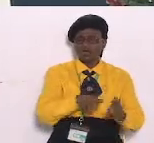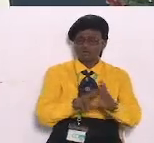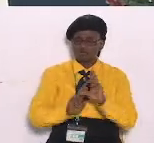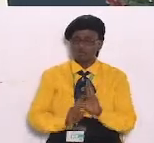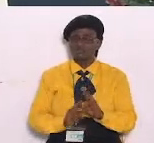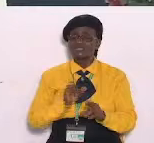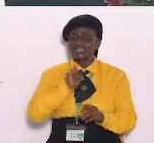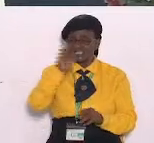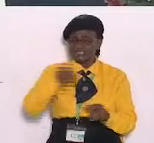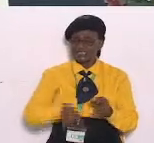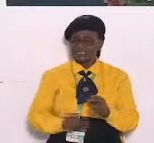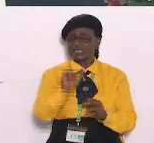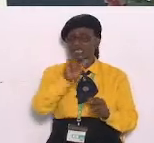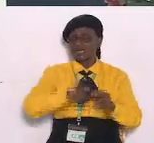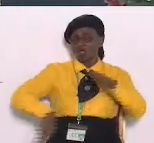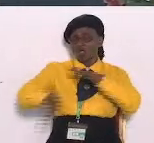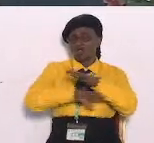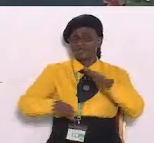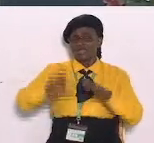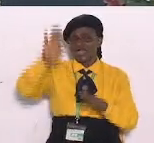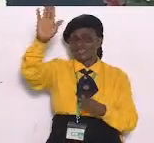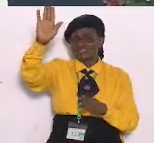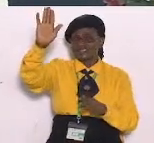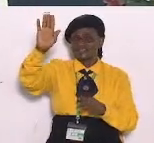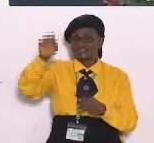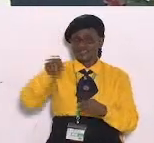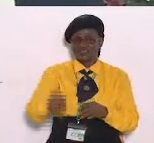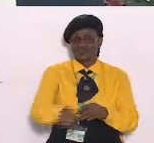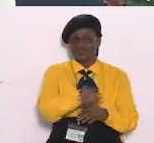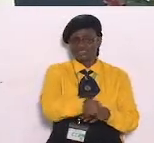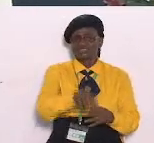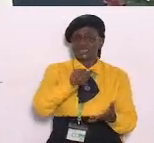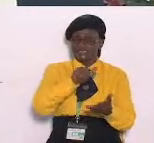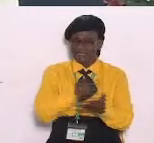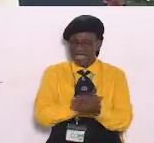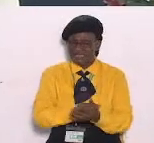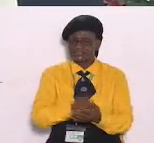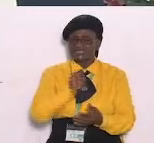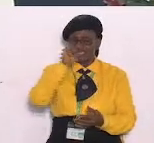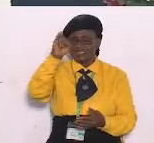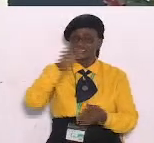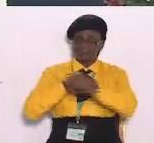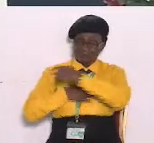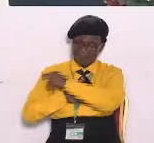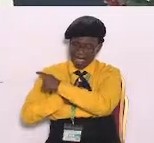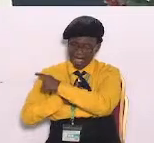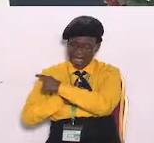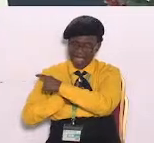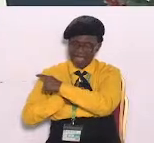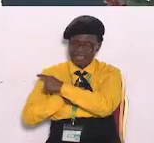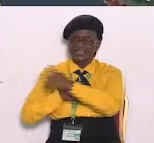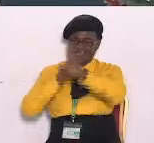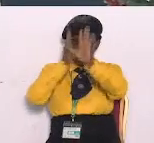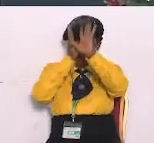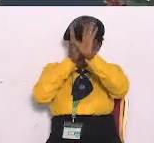ton trône son trône est plus haut que ton trône voilà mon père